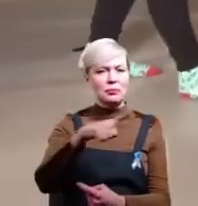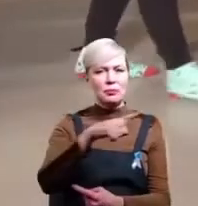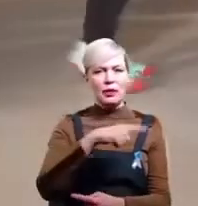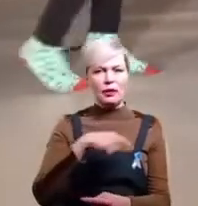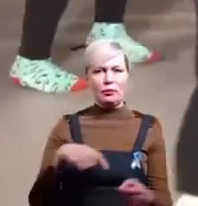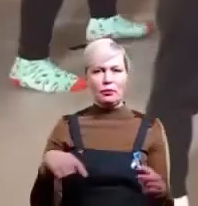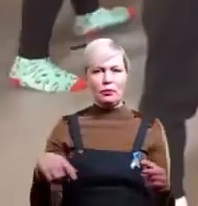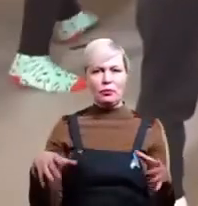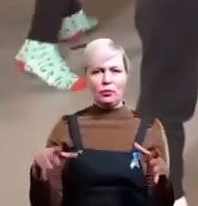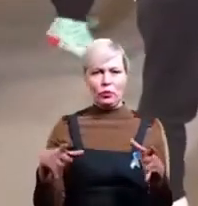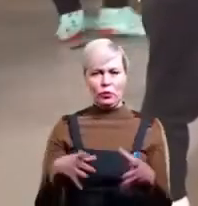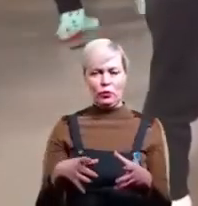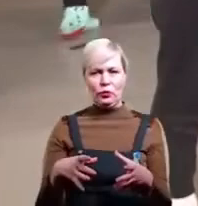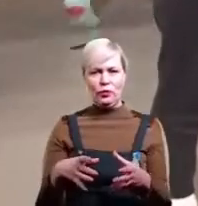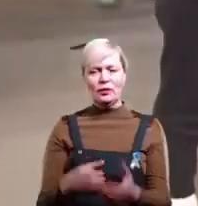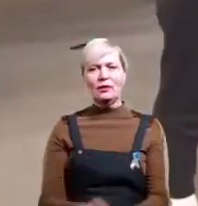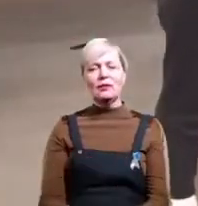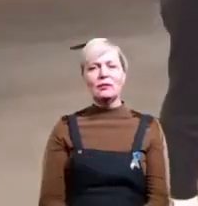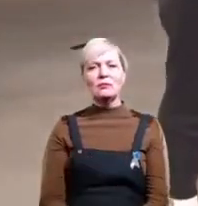Да.